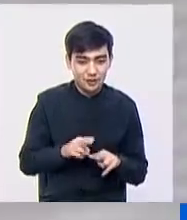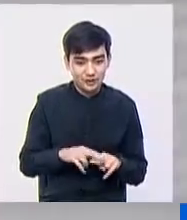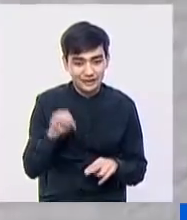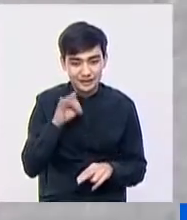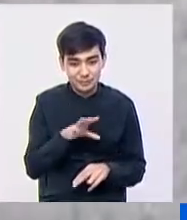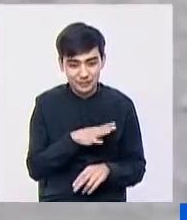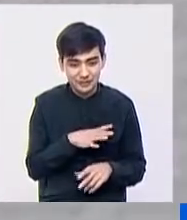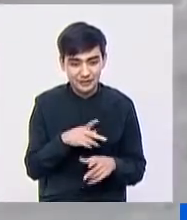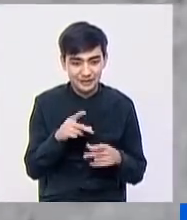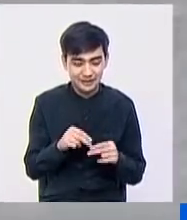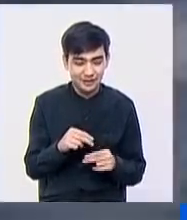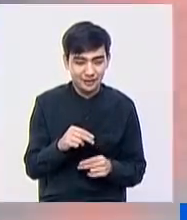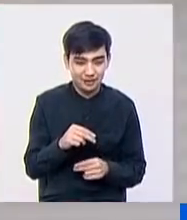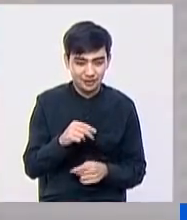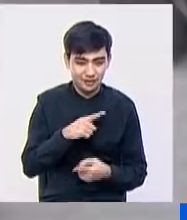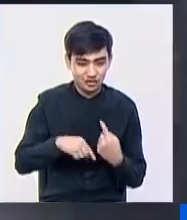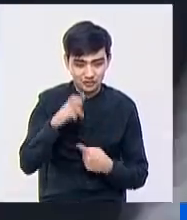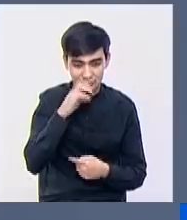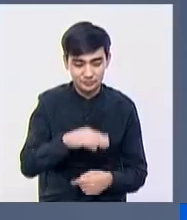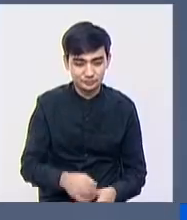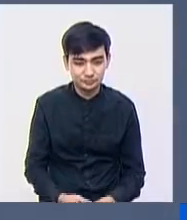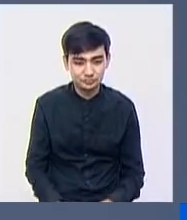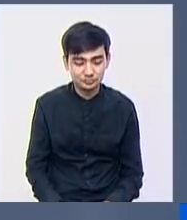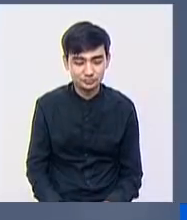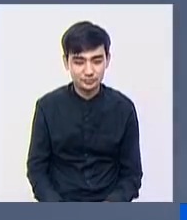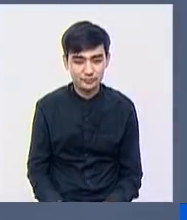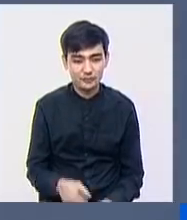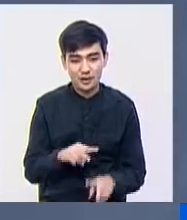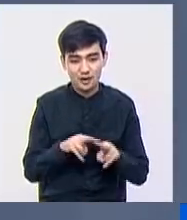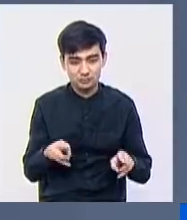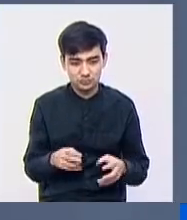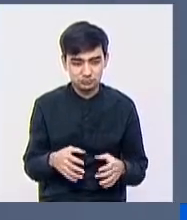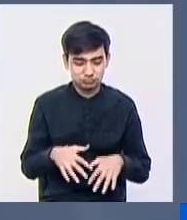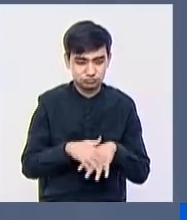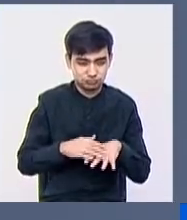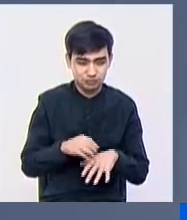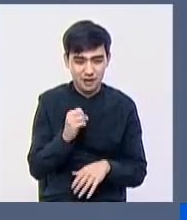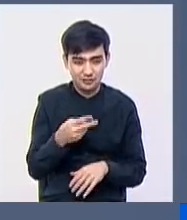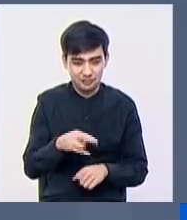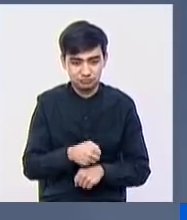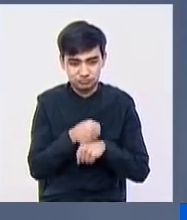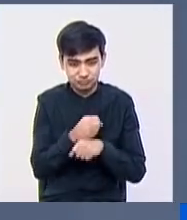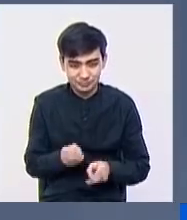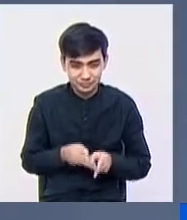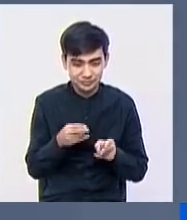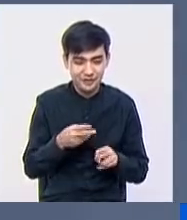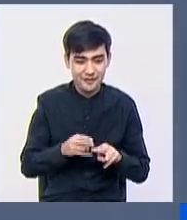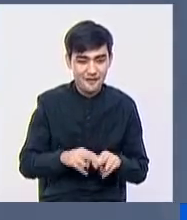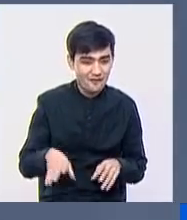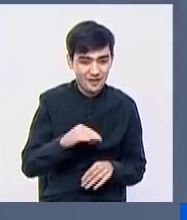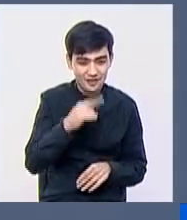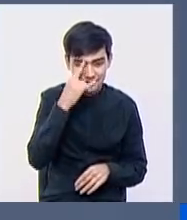в дестабилизации нашей страны. А вот такая масштабная террористическая акция, она вот весь